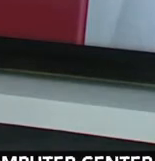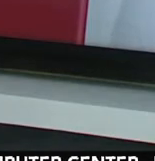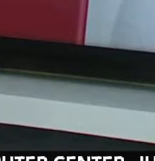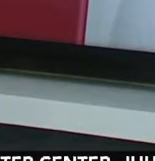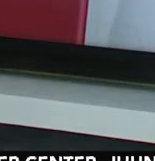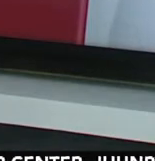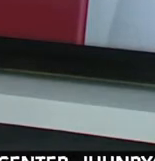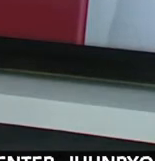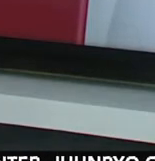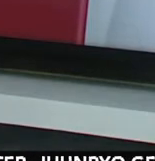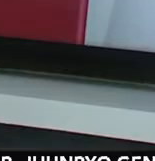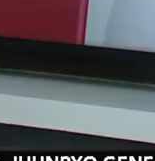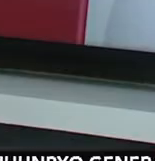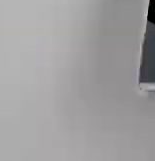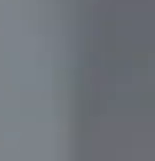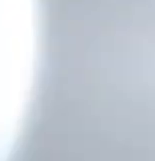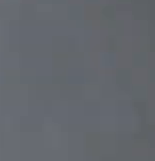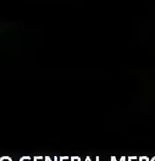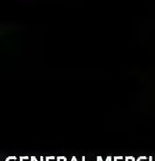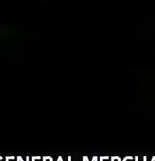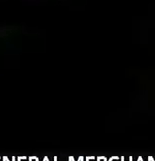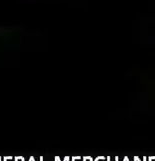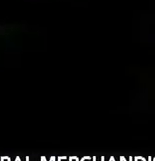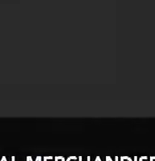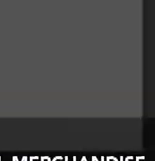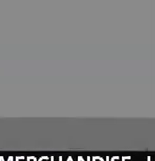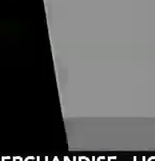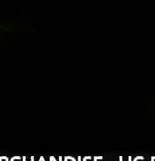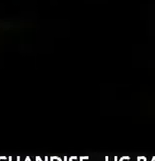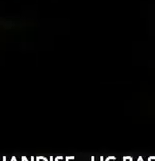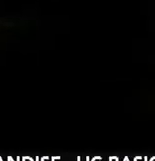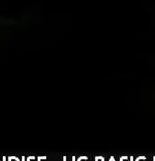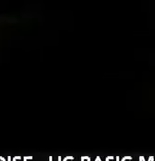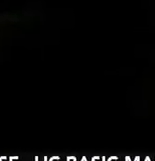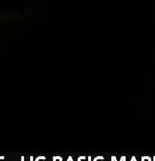abroad, tinutukan ni Dano Tingkungko.